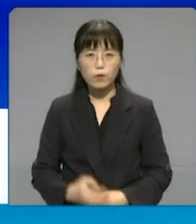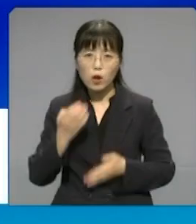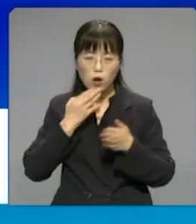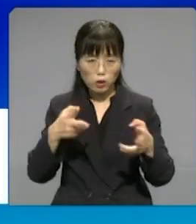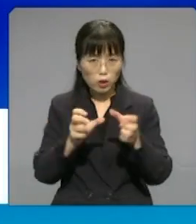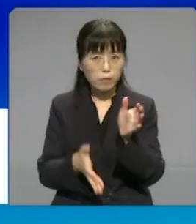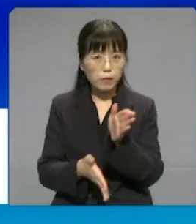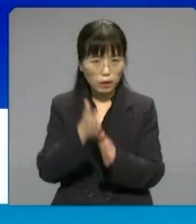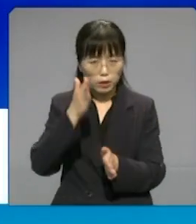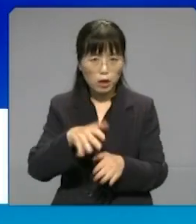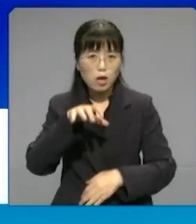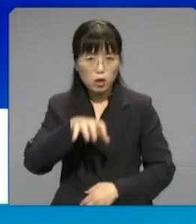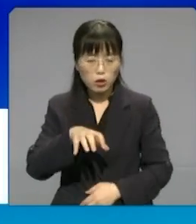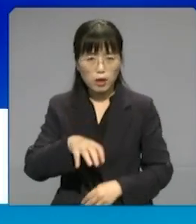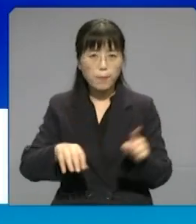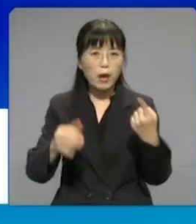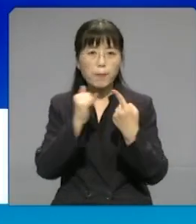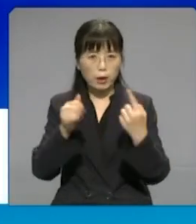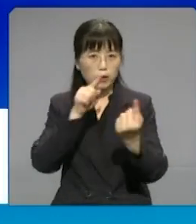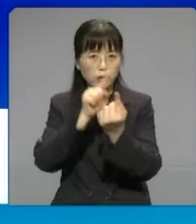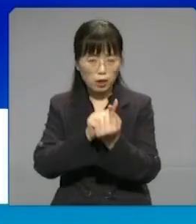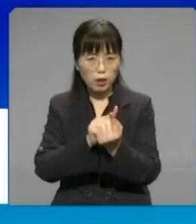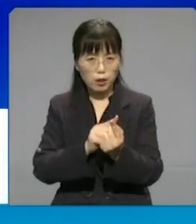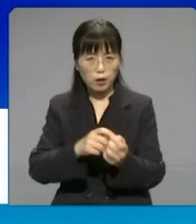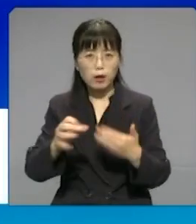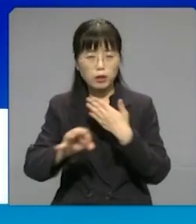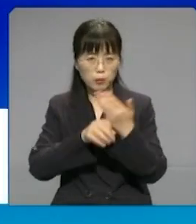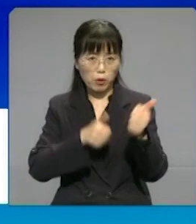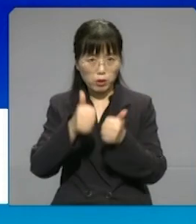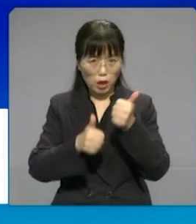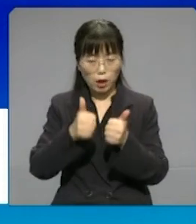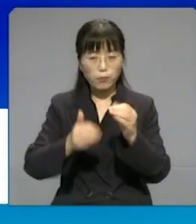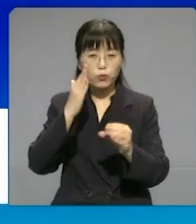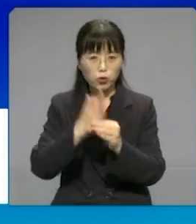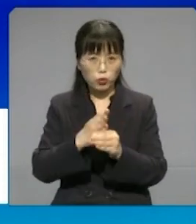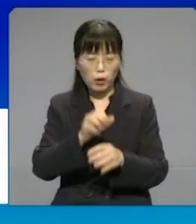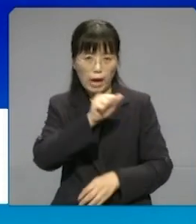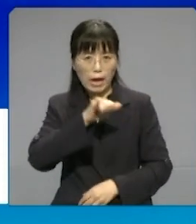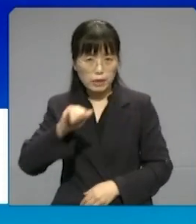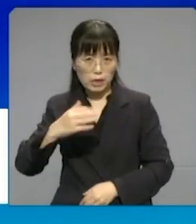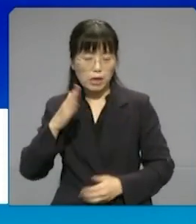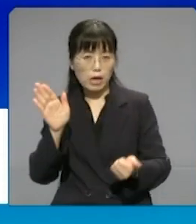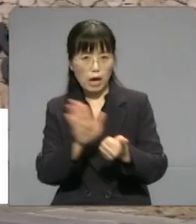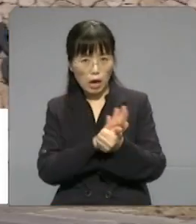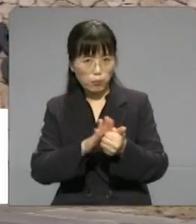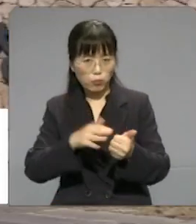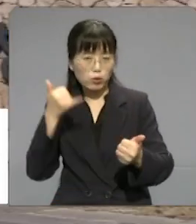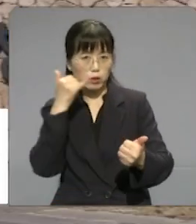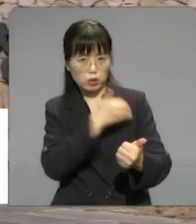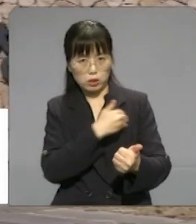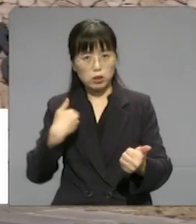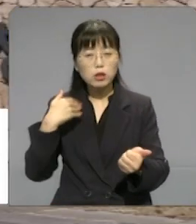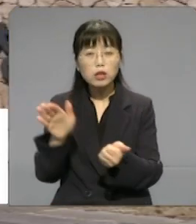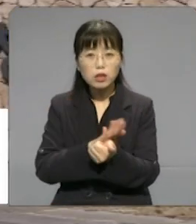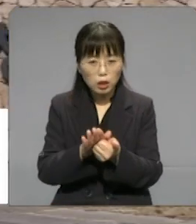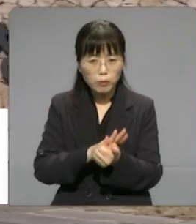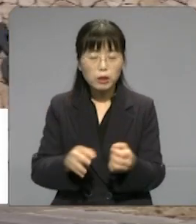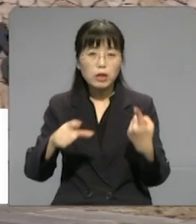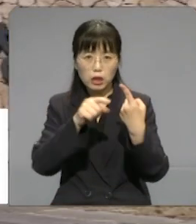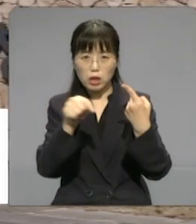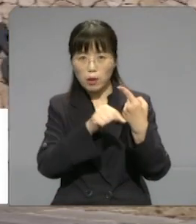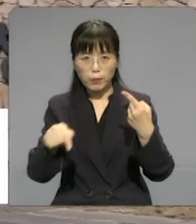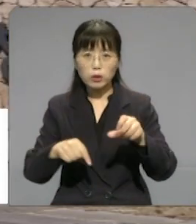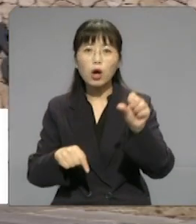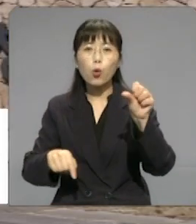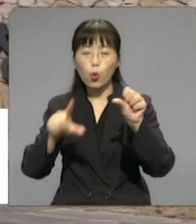경기 성남시는 현재 100명을 대상으로 10범 사업 중인 인공지능 AI 안부 든든 서비스를 내년 1월부터는